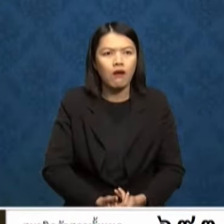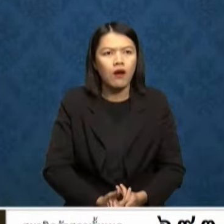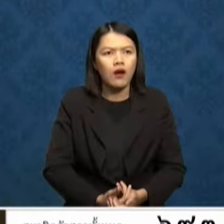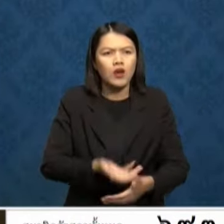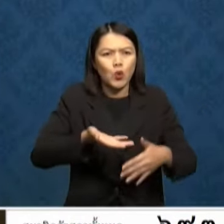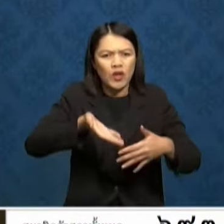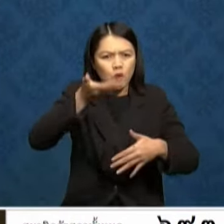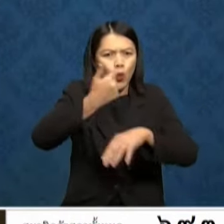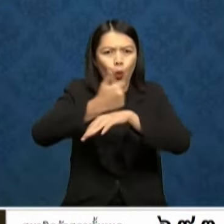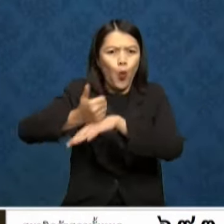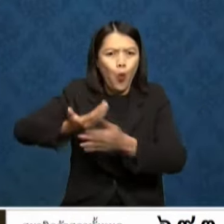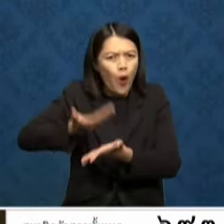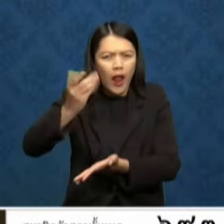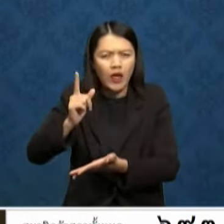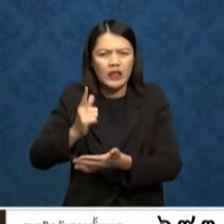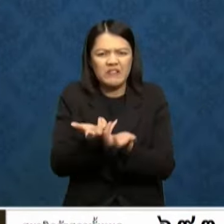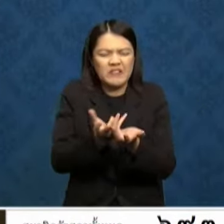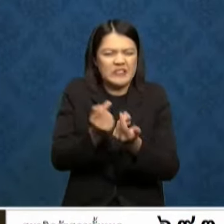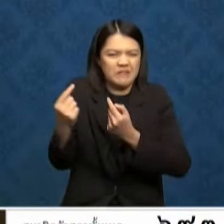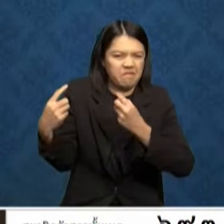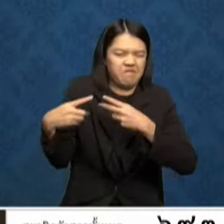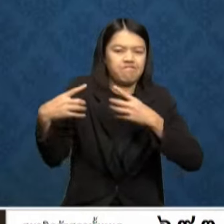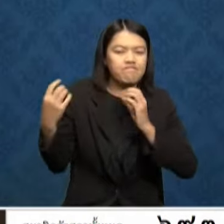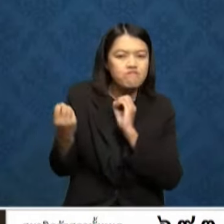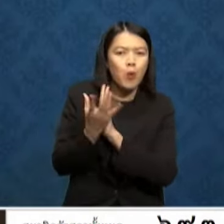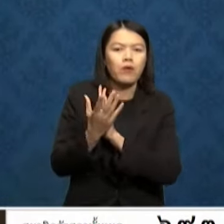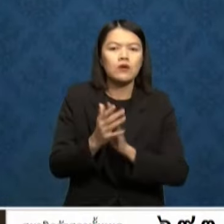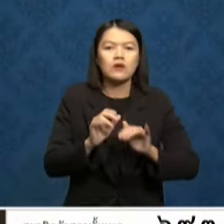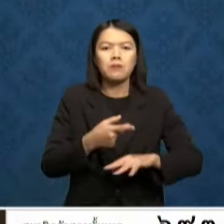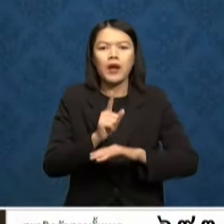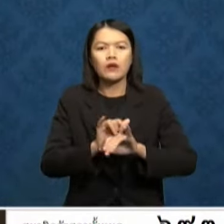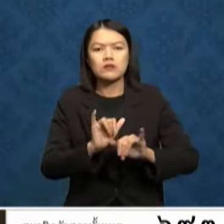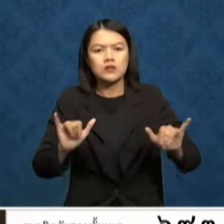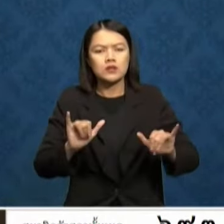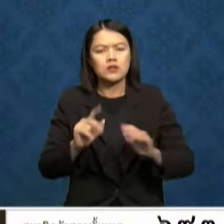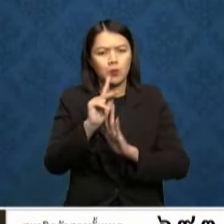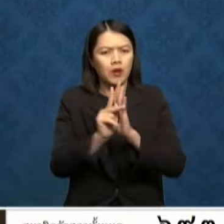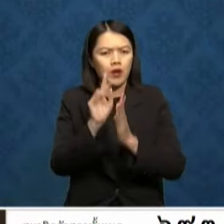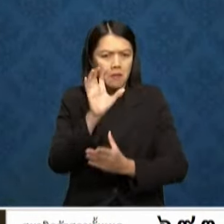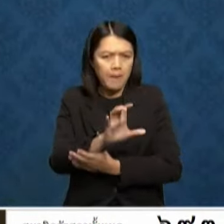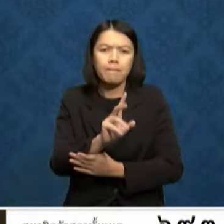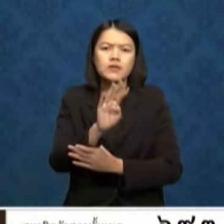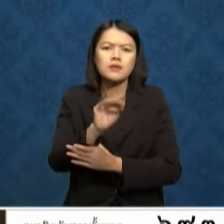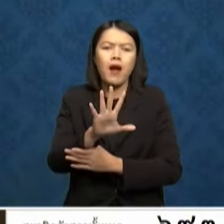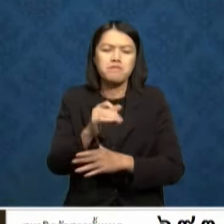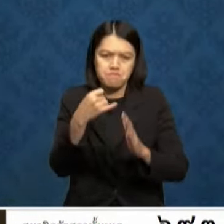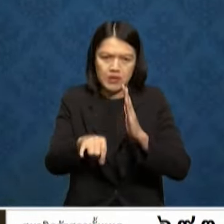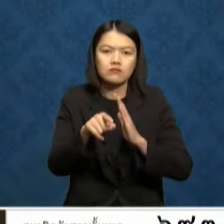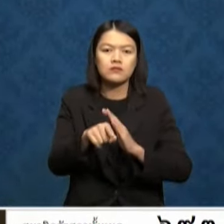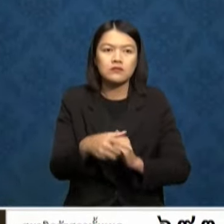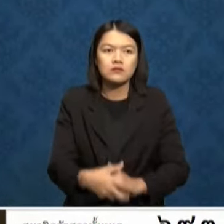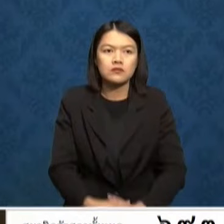ชั้นสูงอะไรเสียดสีชัดเจนครับท่านประธานจะนิ่งเฉยไม่ได้ครับผิดข้อบังคับข้อ 45เต็มๆเลย